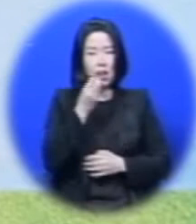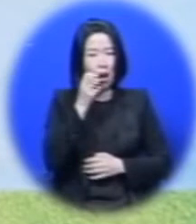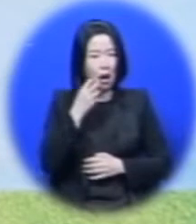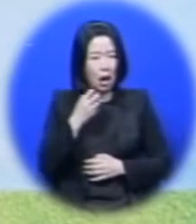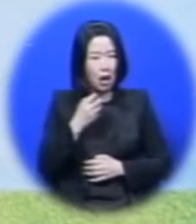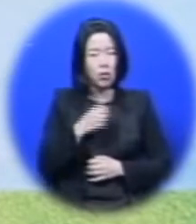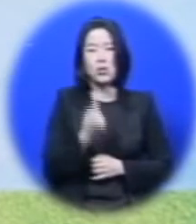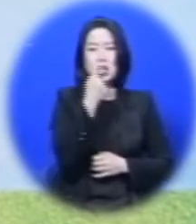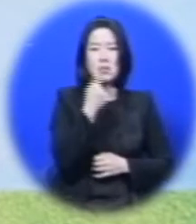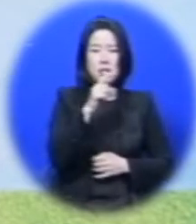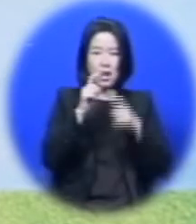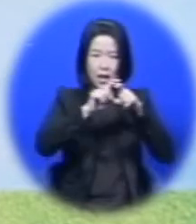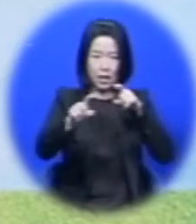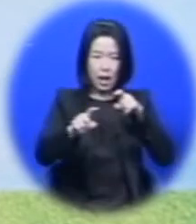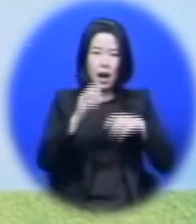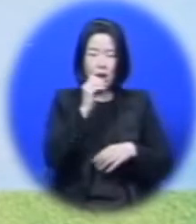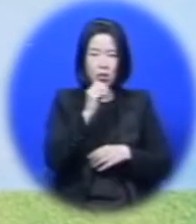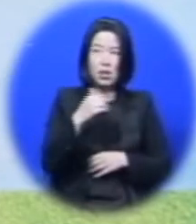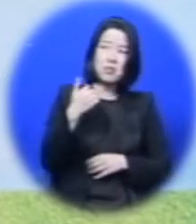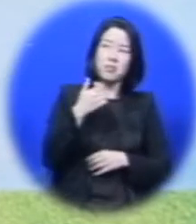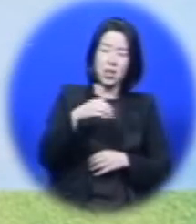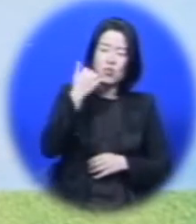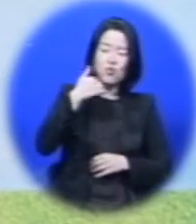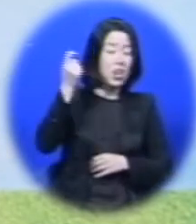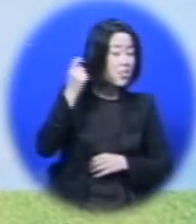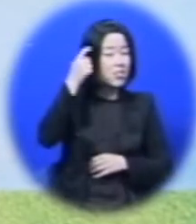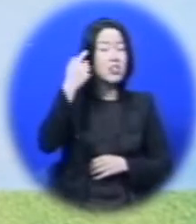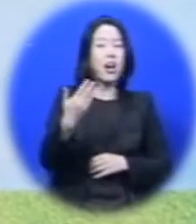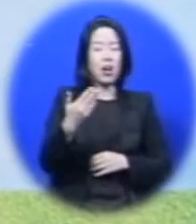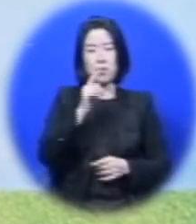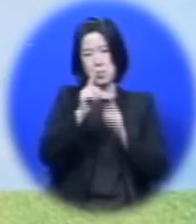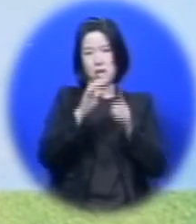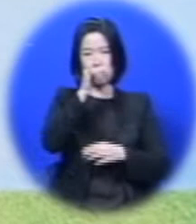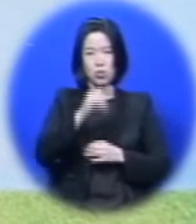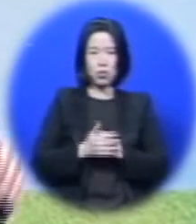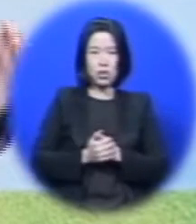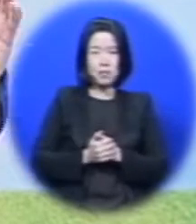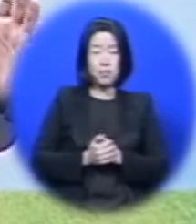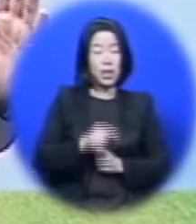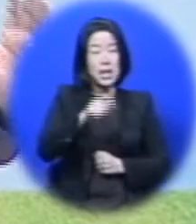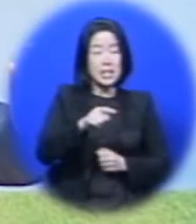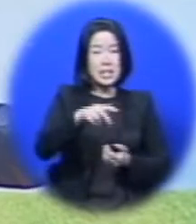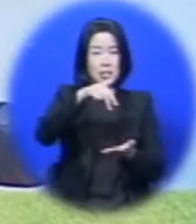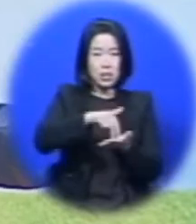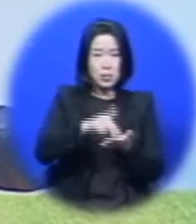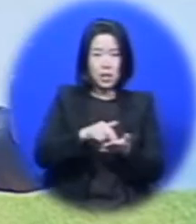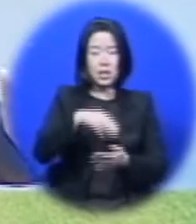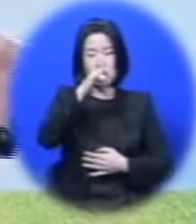물고 입술에는 칼을 물고서 흥 누가 들으랴 하고 말합니다. 자, 이런 처지에